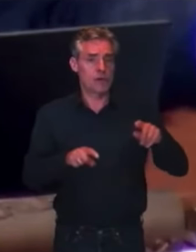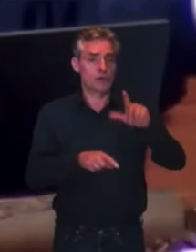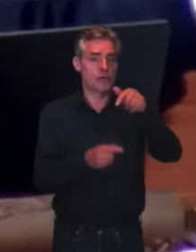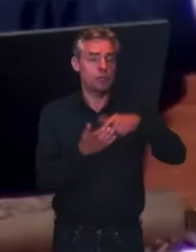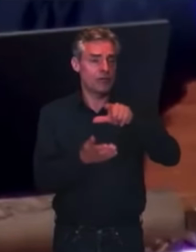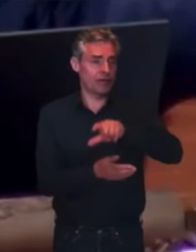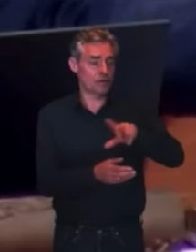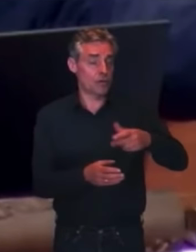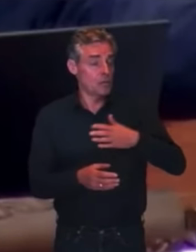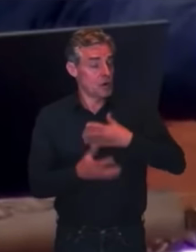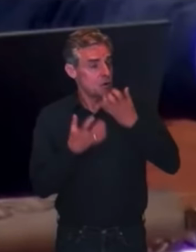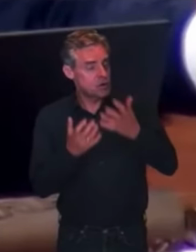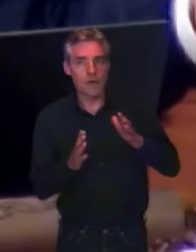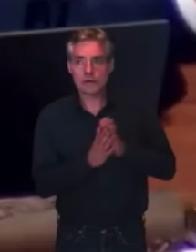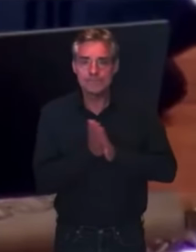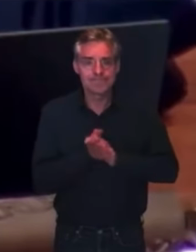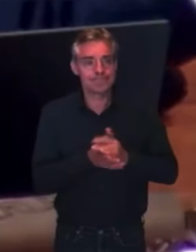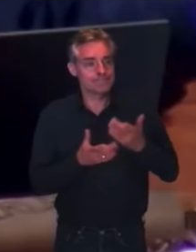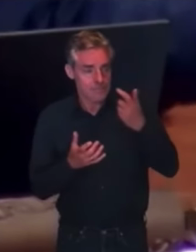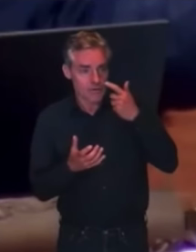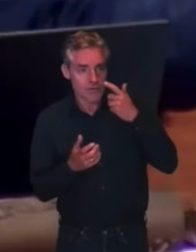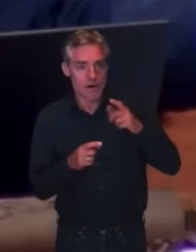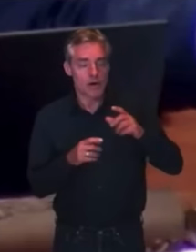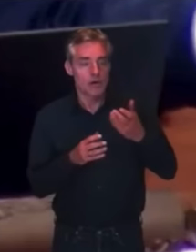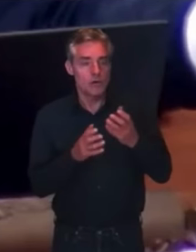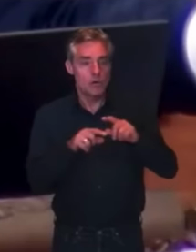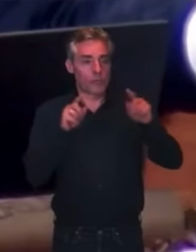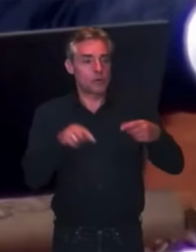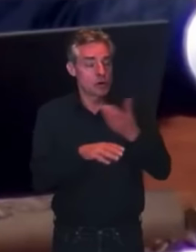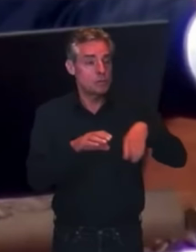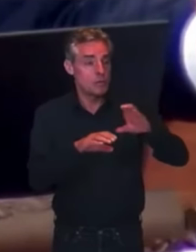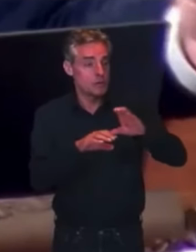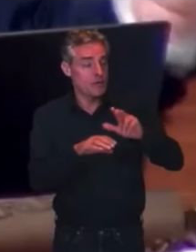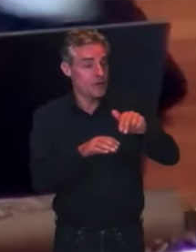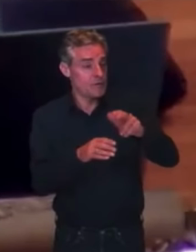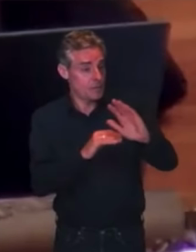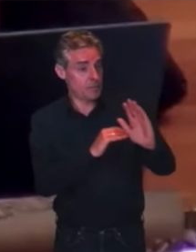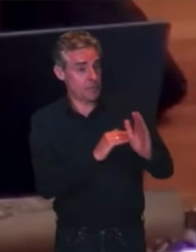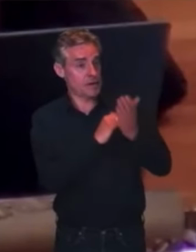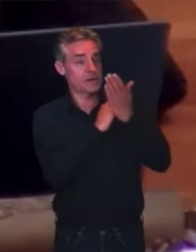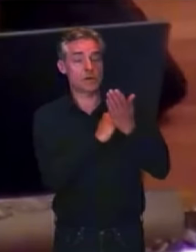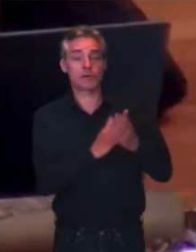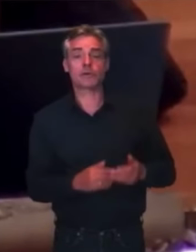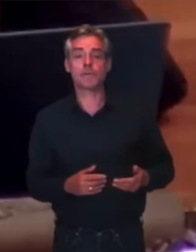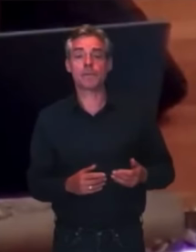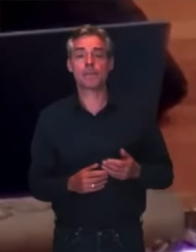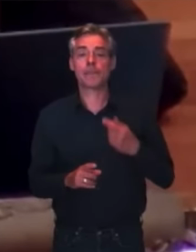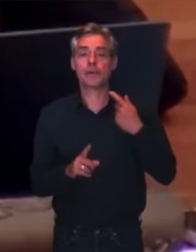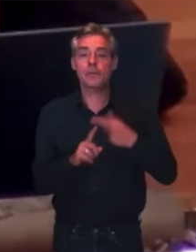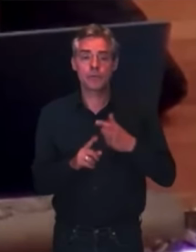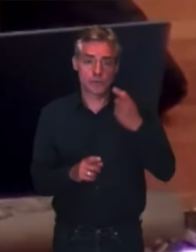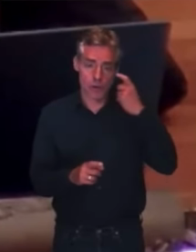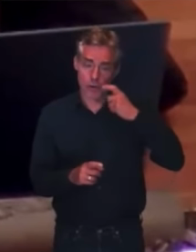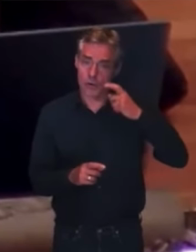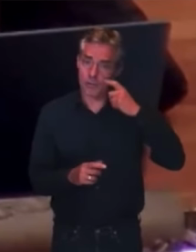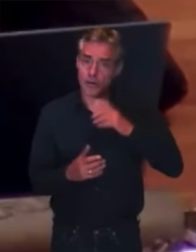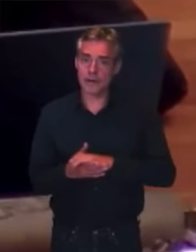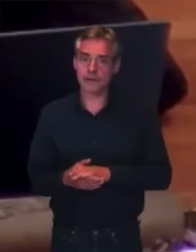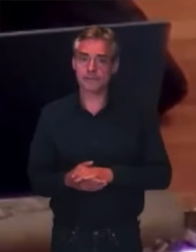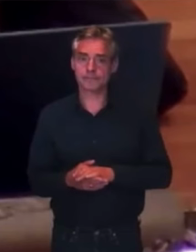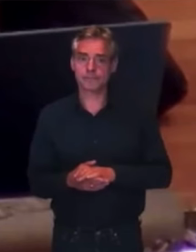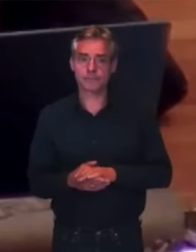2023. Et moi j'attends avec impatience le budget supplémentaire qui va être présenté. Par ailleurs, quand on s'aperçoit